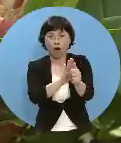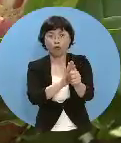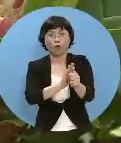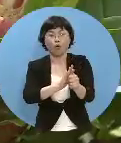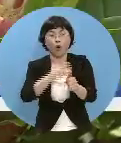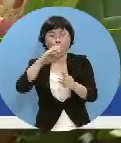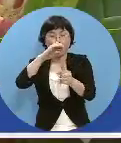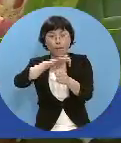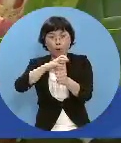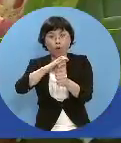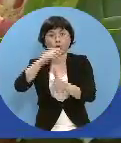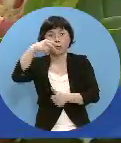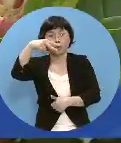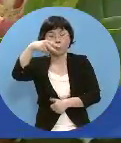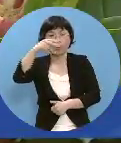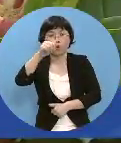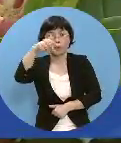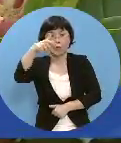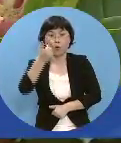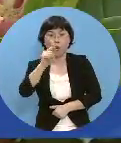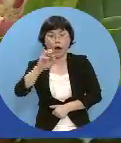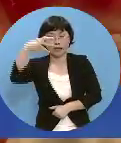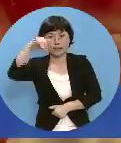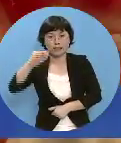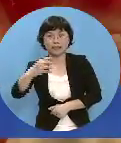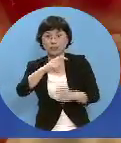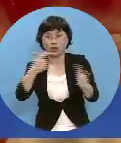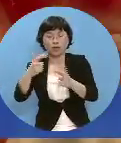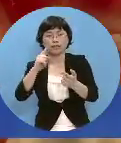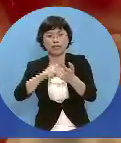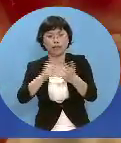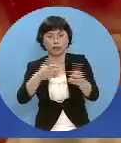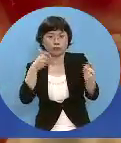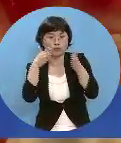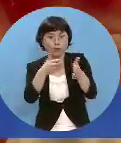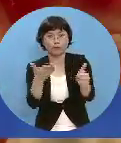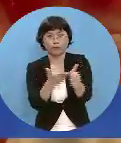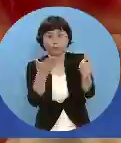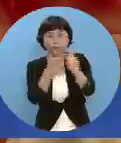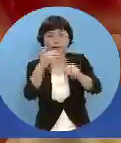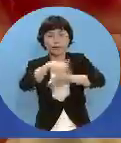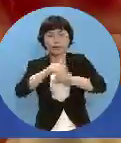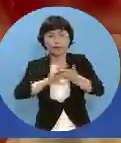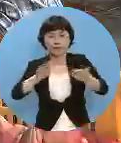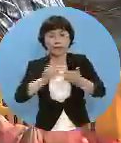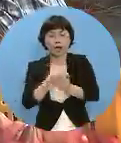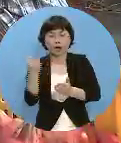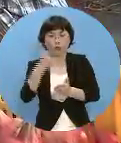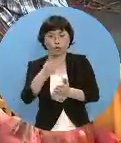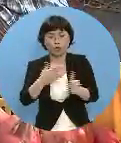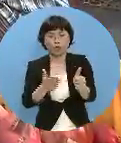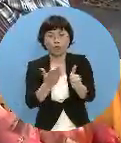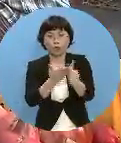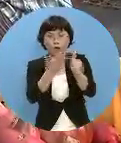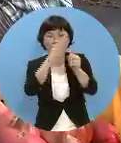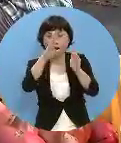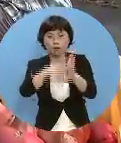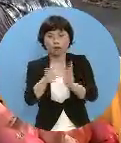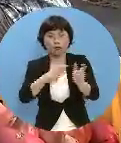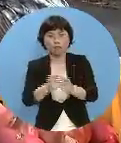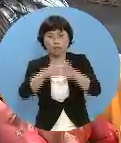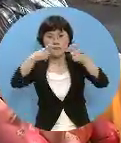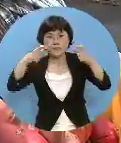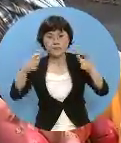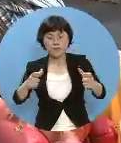등 전남의 비교 우위 품목을 전략적으로 육성합니다. 또 생산의 규모화와 집단화를